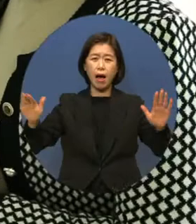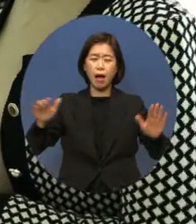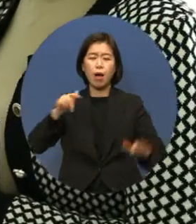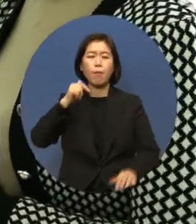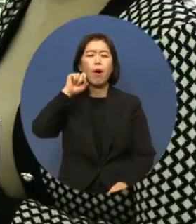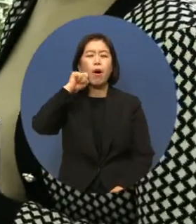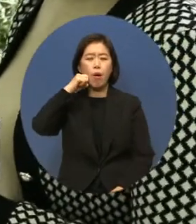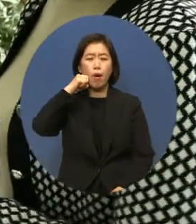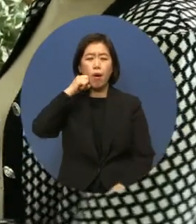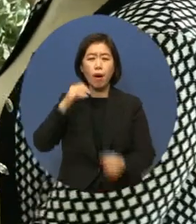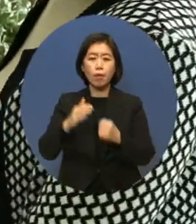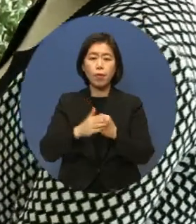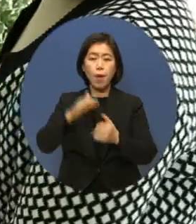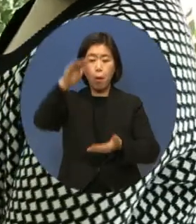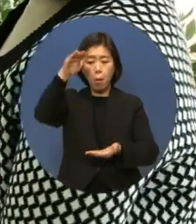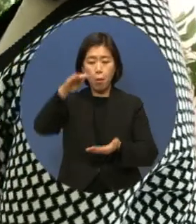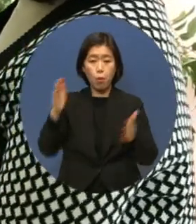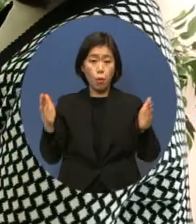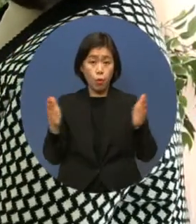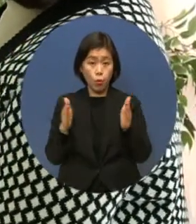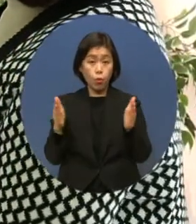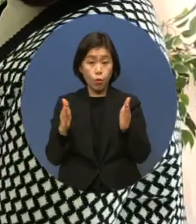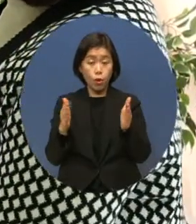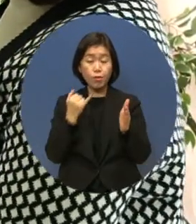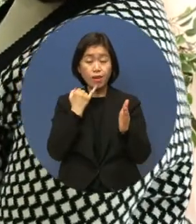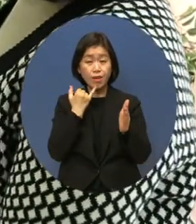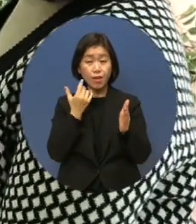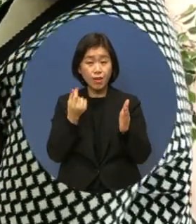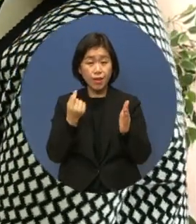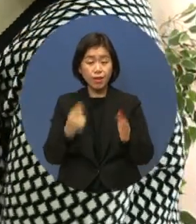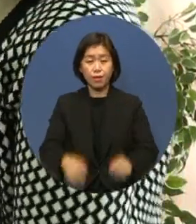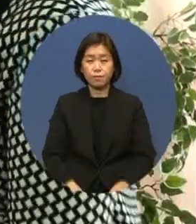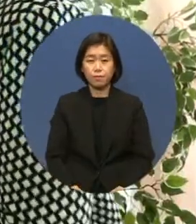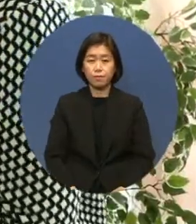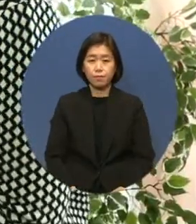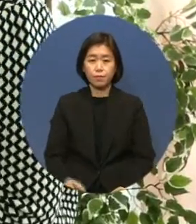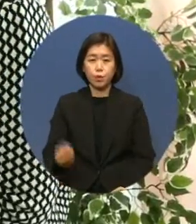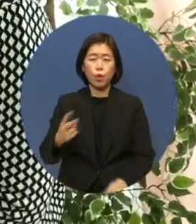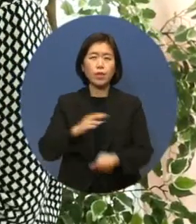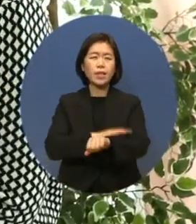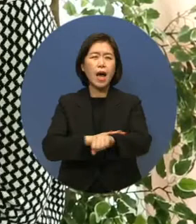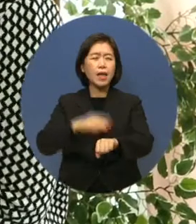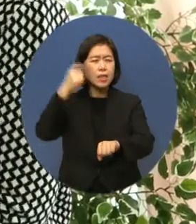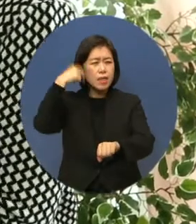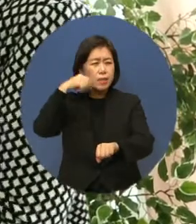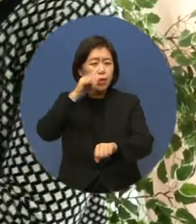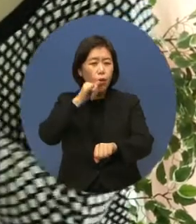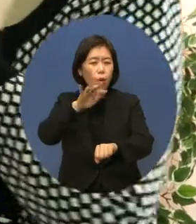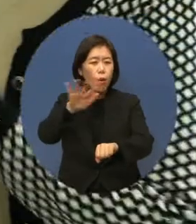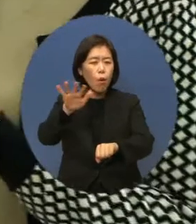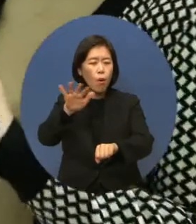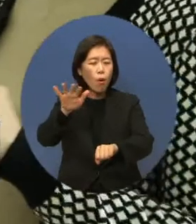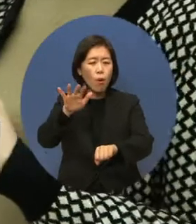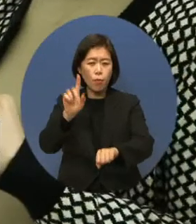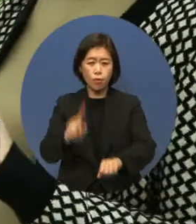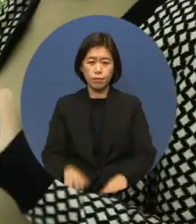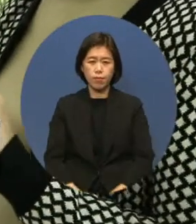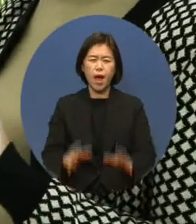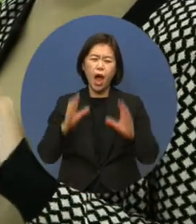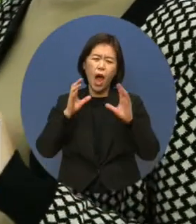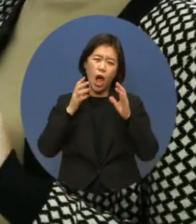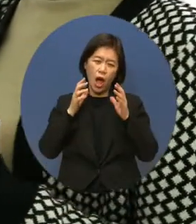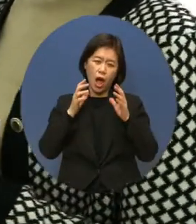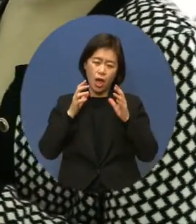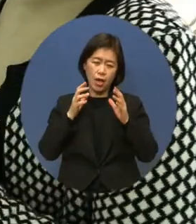힘들 수 있으니까 그래서 이 정도면 어떨지 그리고 이제 잘 느껴질지 크기가 그러니까 더 어린 아이들이 사용할